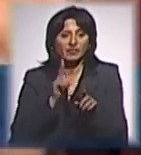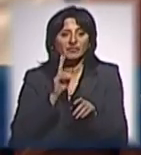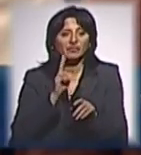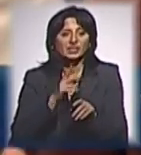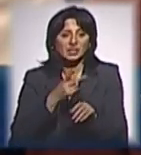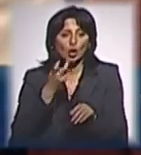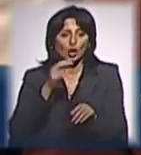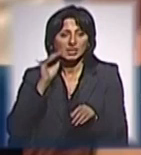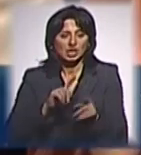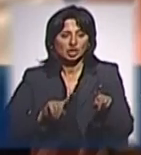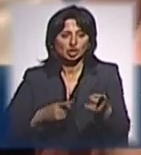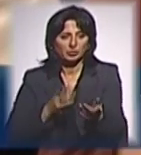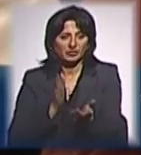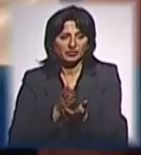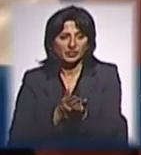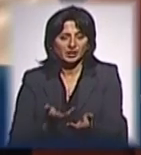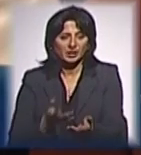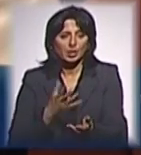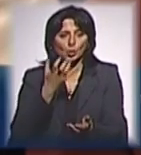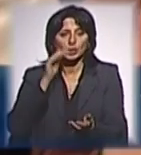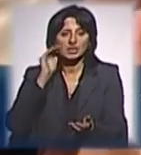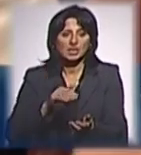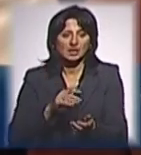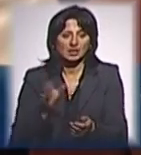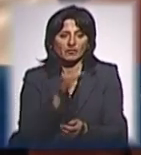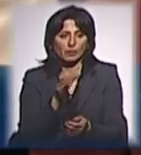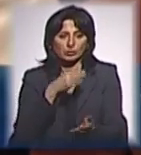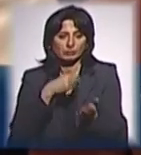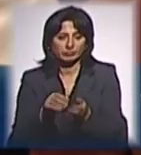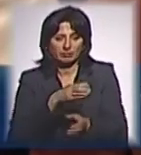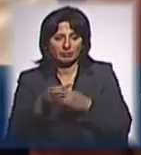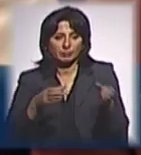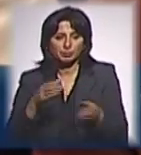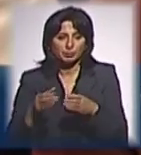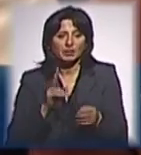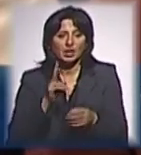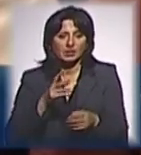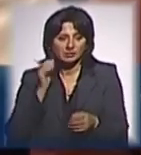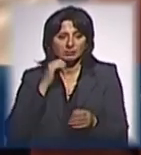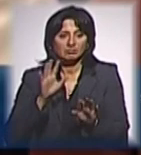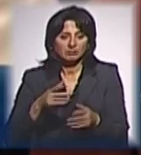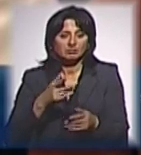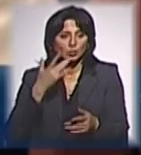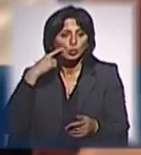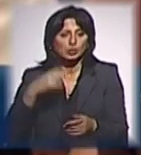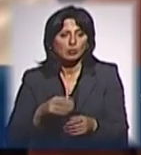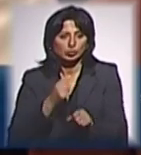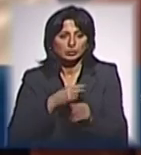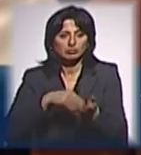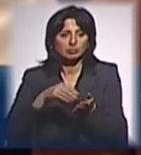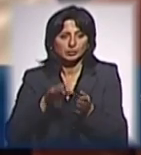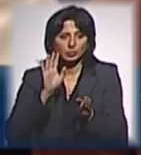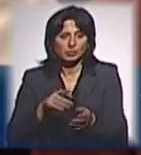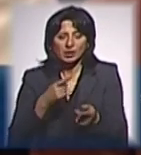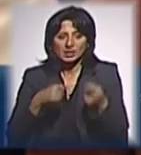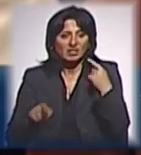ვიცით, 200,000-იანი ჯიპები იქნება ეს, იქნება 500,000-იანი ვისკის ასე თქვა სასმელები თუ სხვა, რასაც კადრულობენ და ძველი და ახალი ხელისუფლების რომელთა განსხვავება უკვე